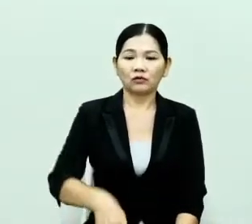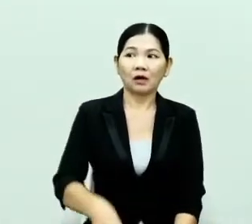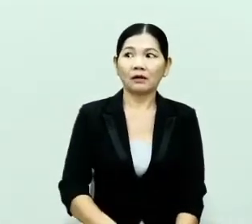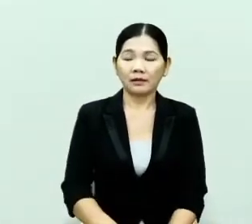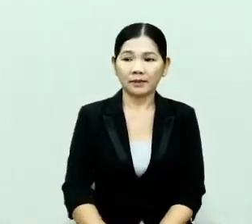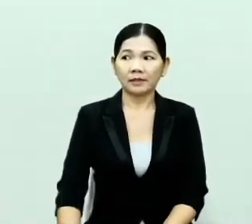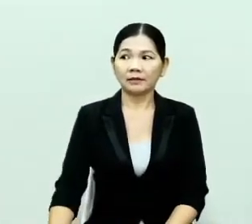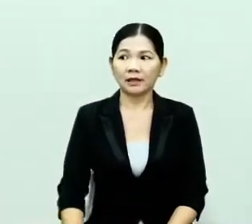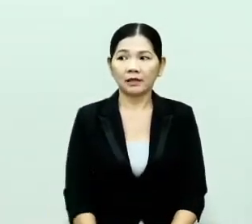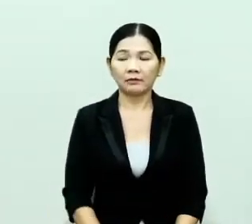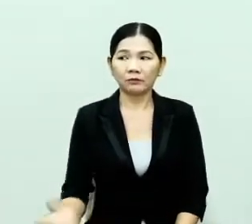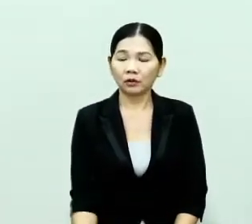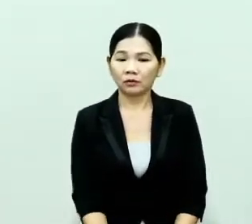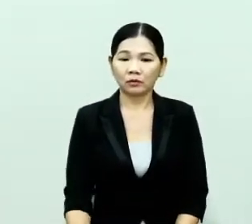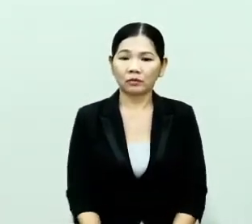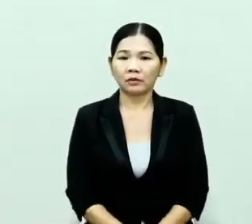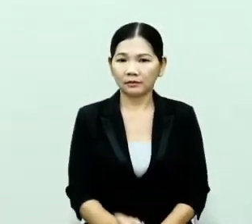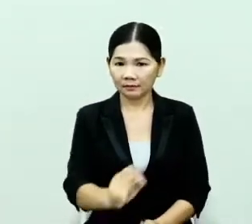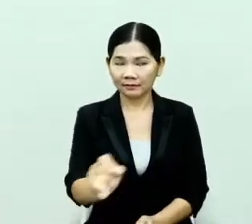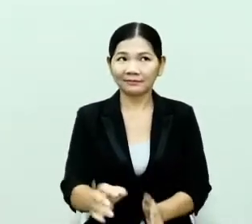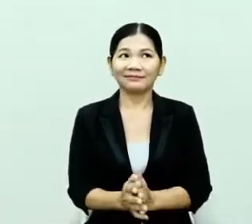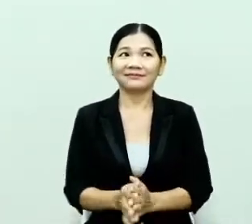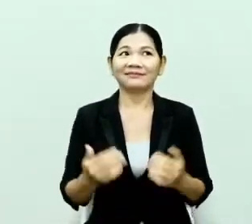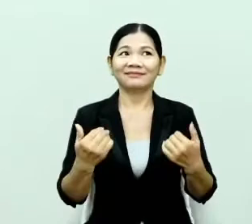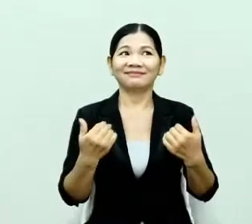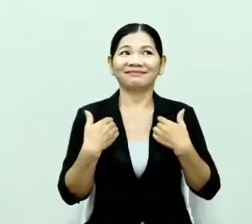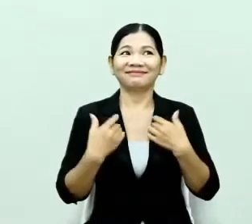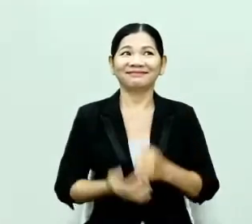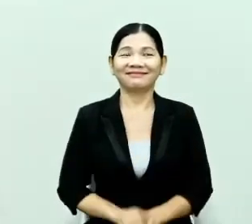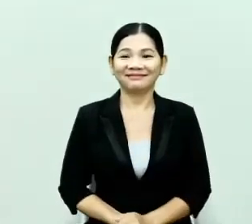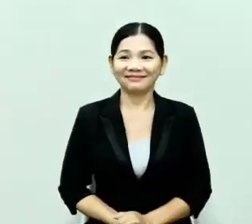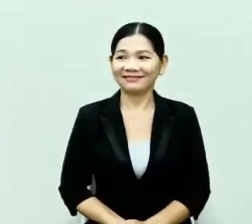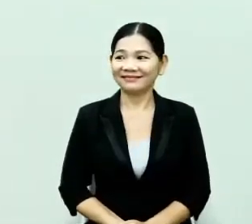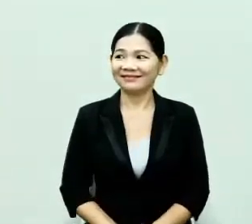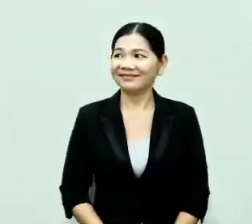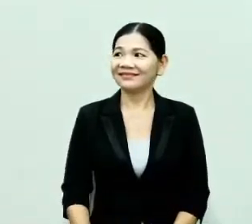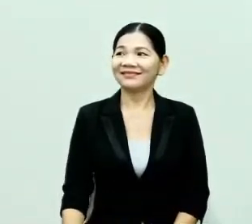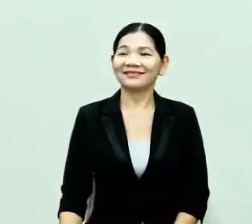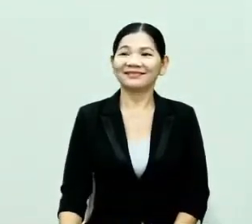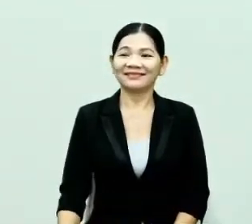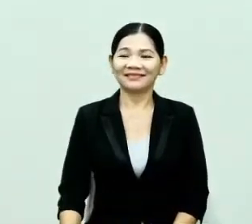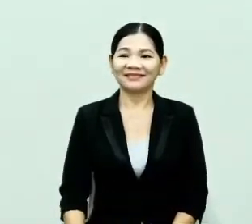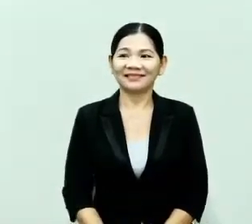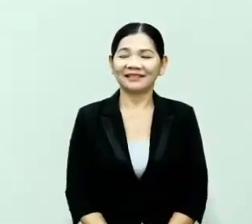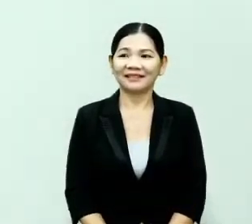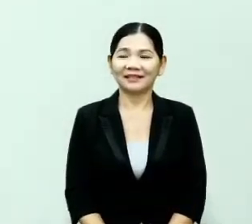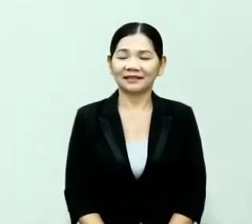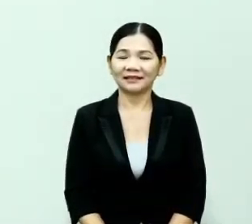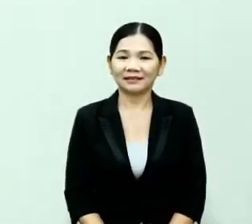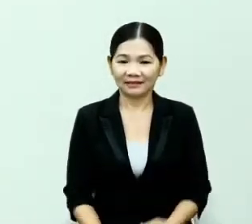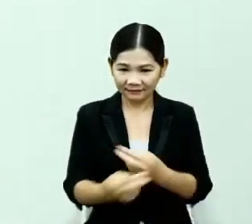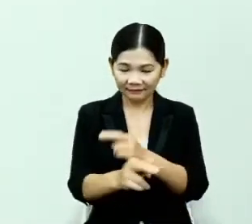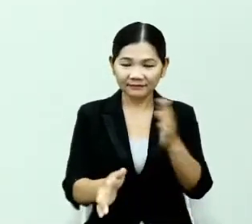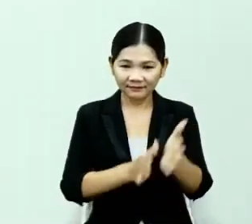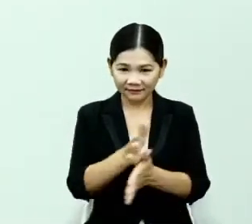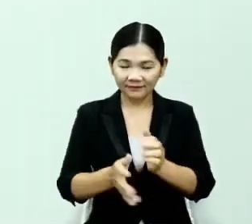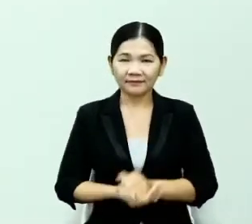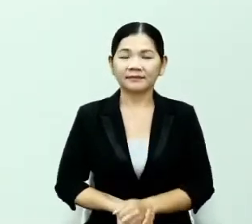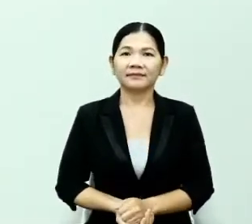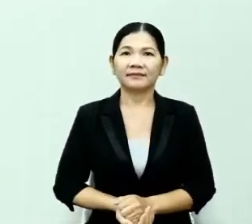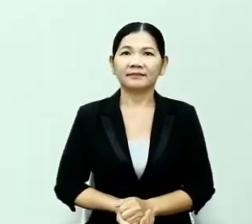តចាំមើលតើកូនណាអានបានល្អចាល្អល្អជាងគេណោះកូនត្រៀមអានចាប់ផ្ដើ